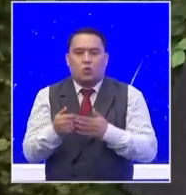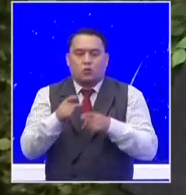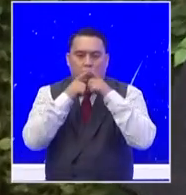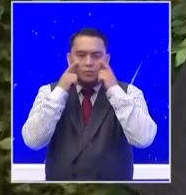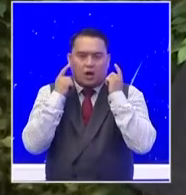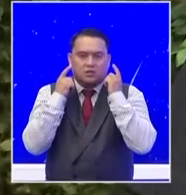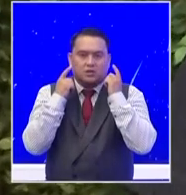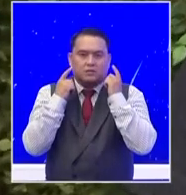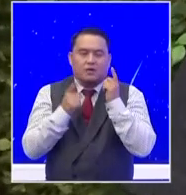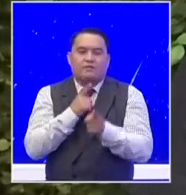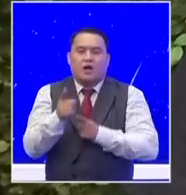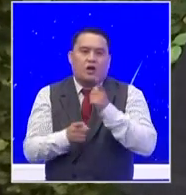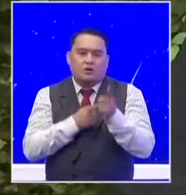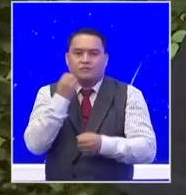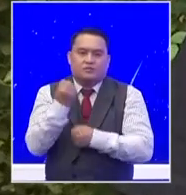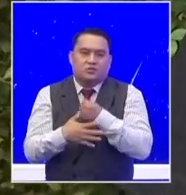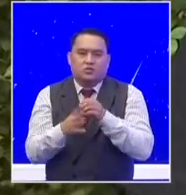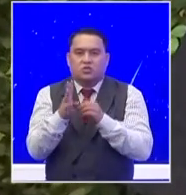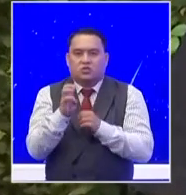Мы вновь возобновили свой колл-центр